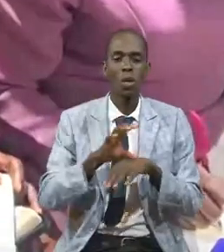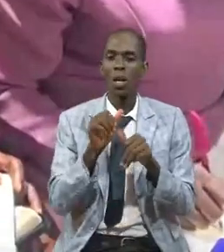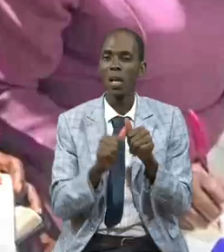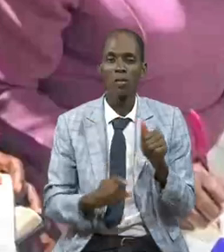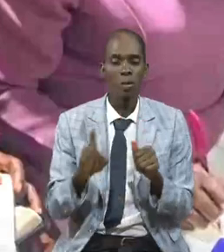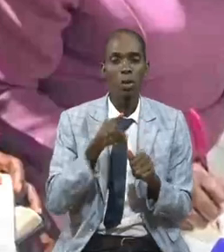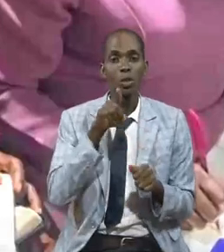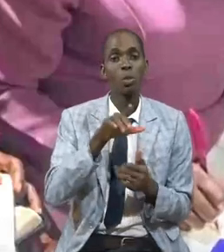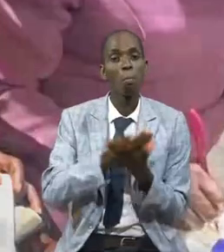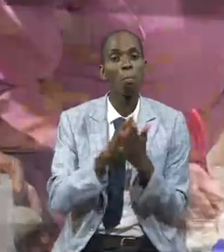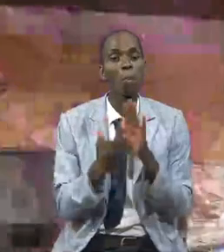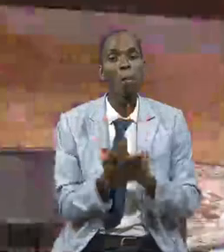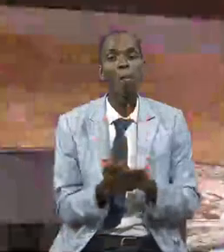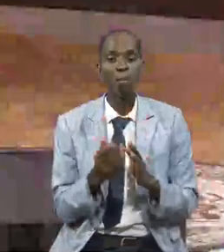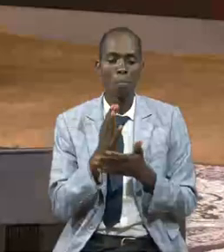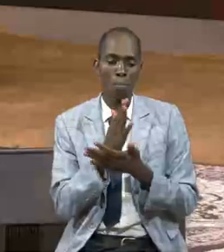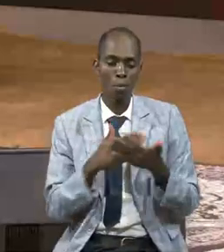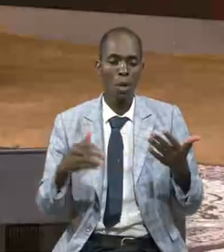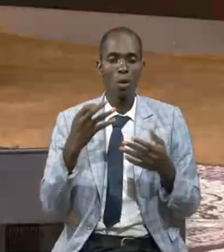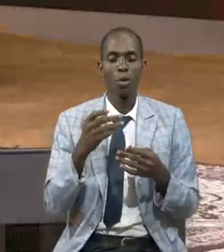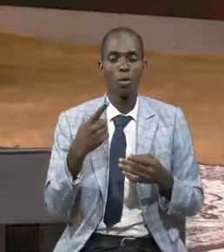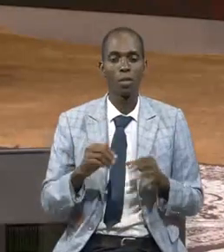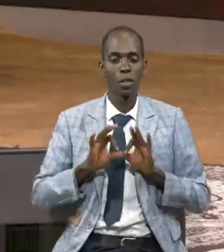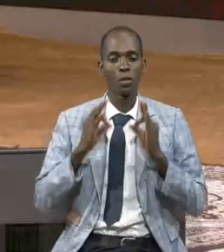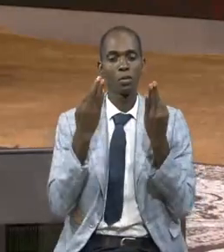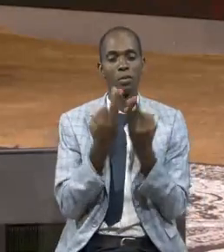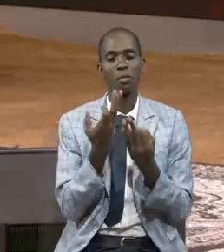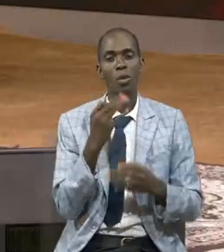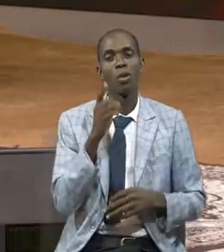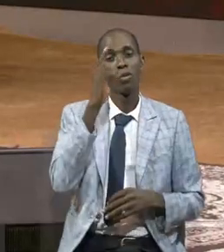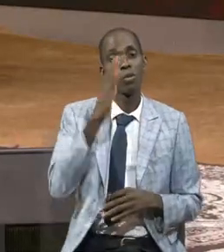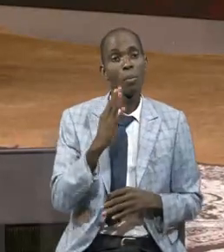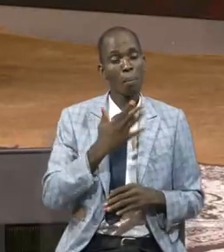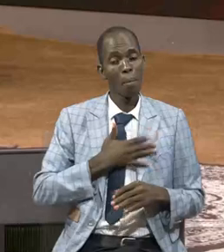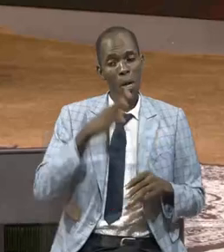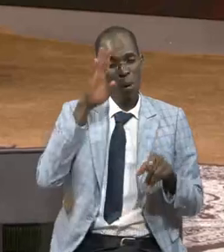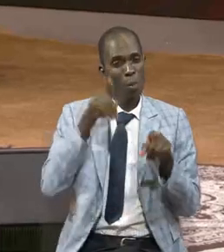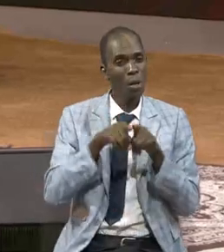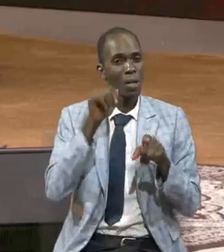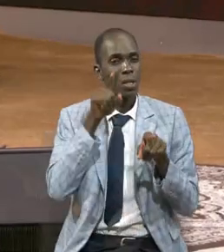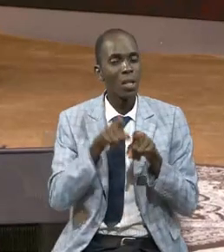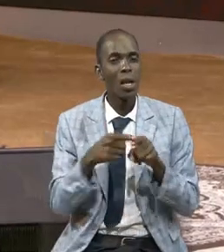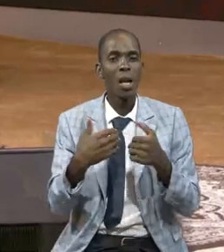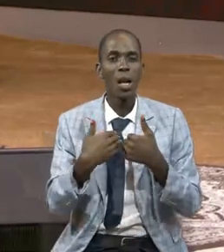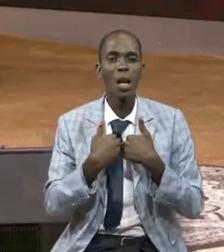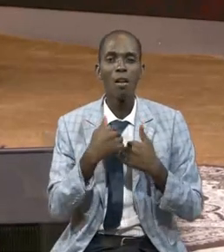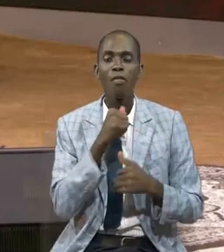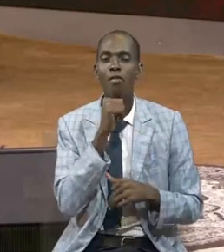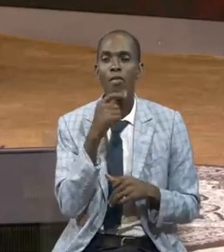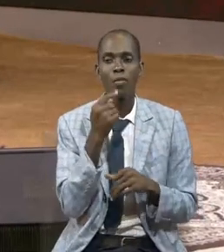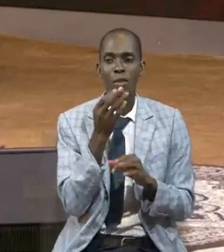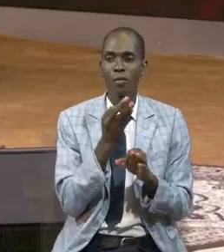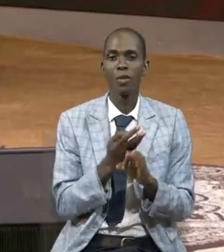à la maison ou partout. Tu fais partie de la famille de Dieu. Mes frères, que votre foi en